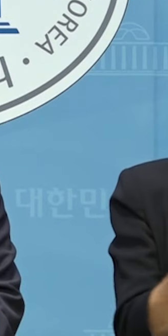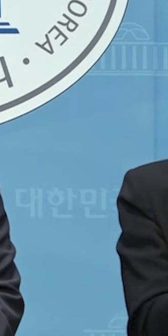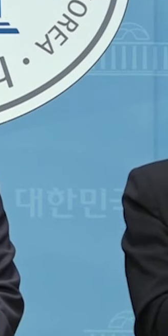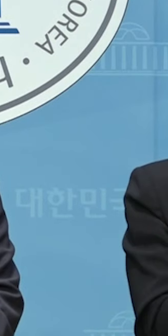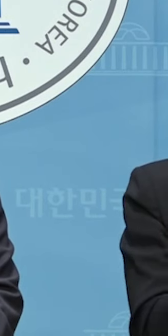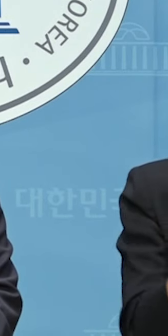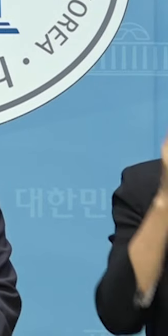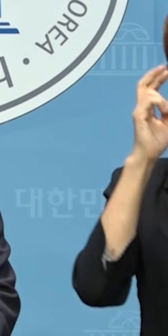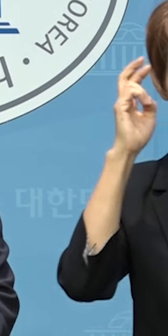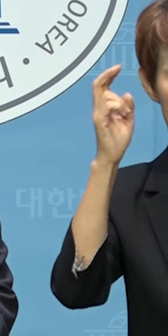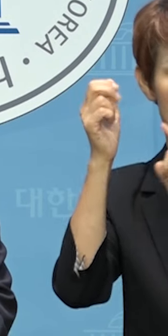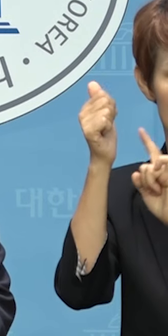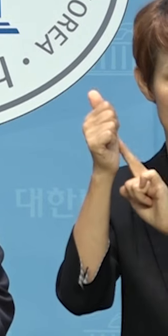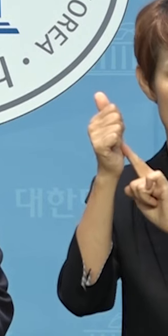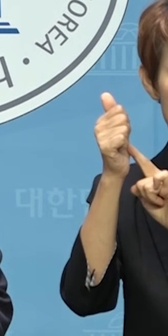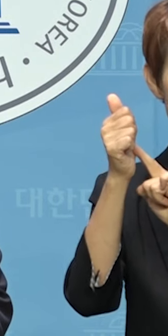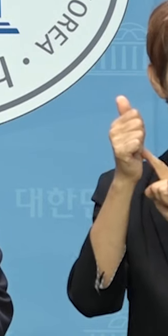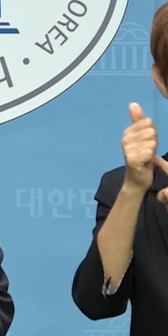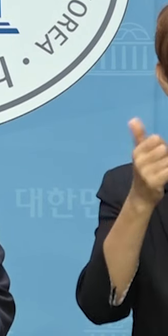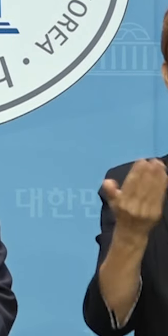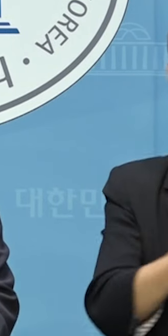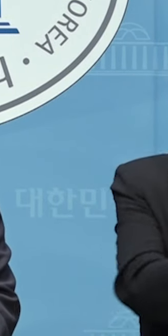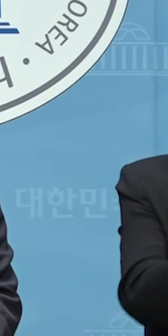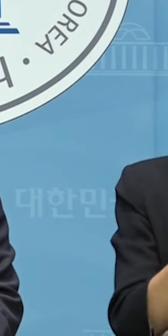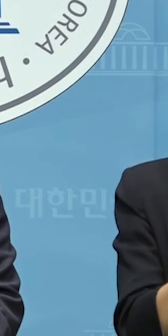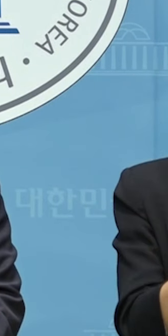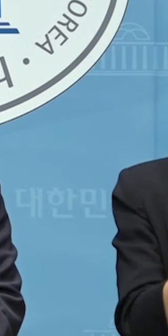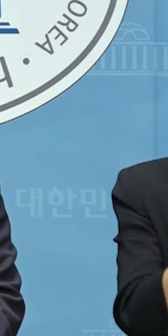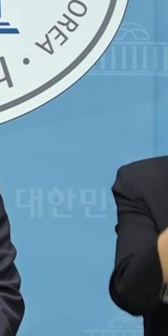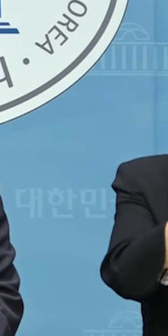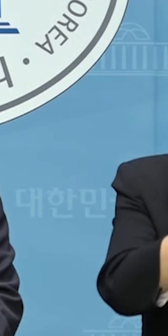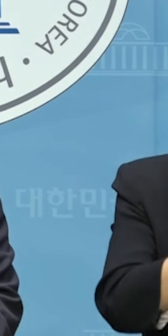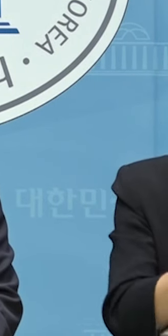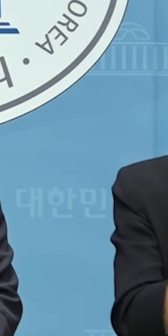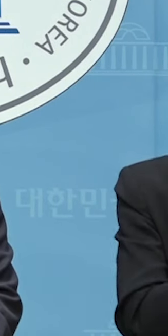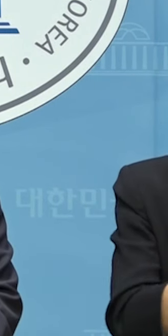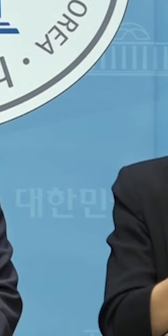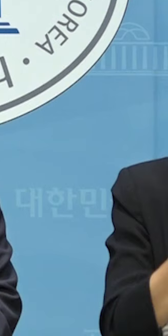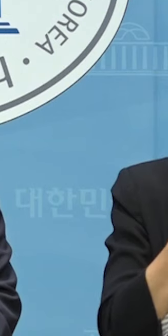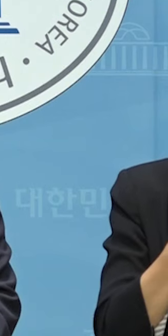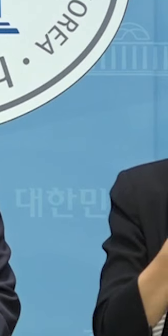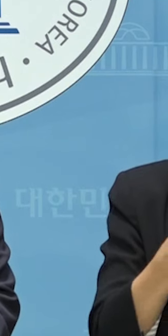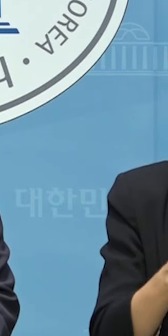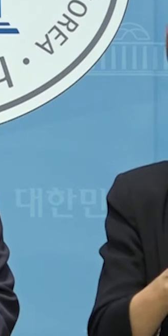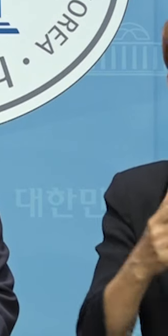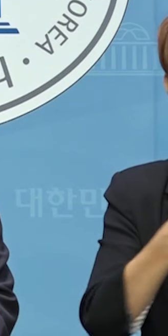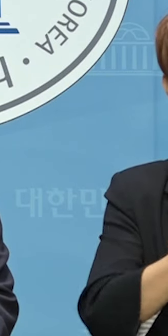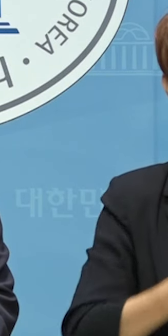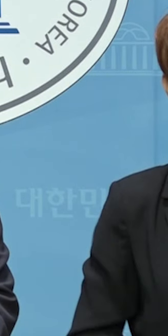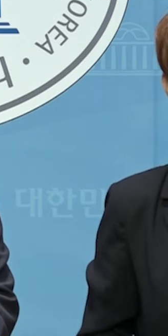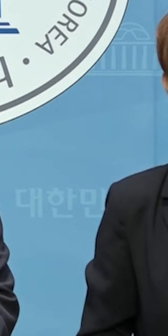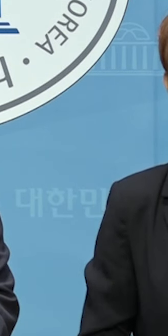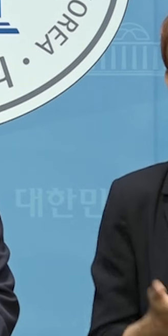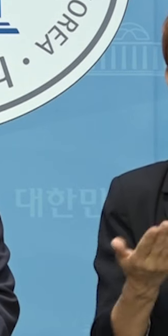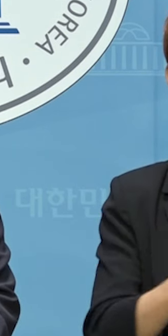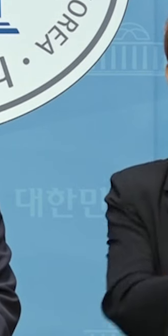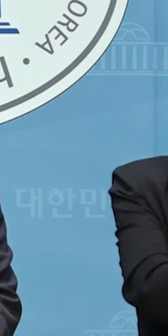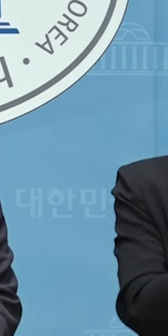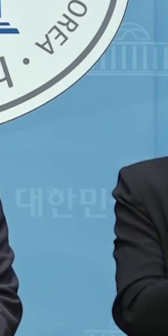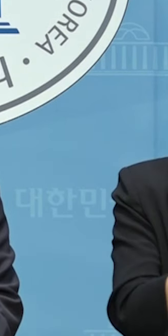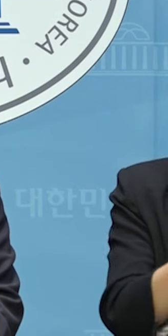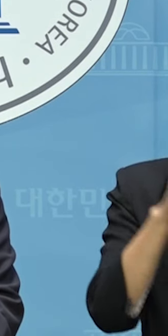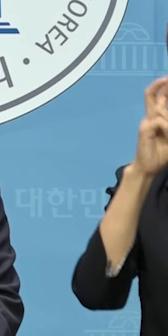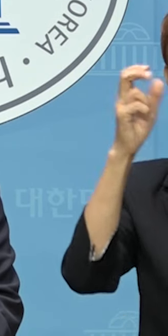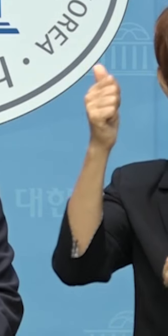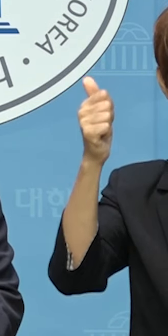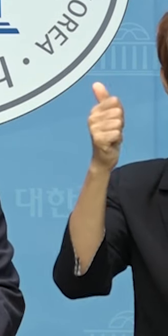사용자 노조의 범위를 구체화하지 않고 무분별하게 확대하려 합니다 노동조합과 그 사용자가 누구인지